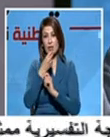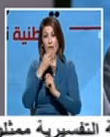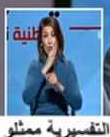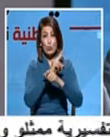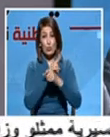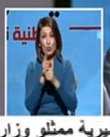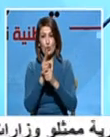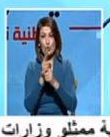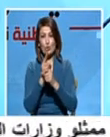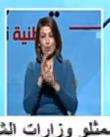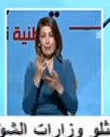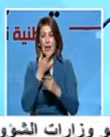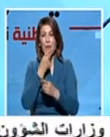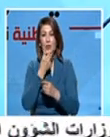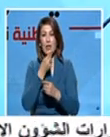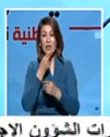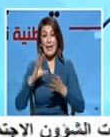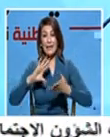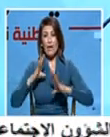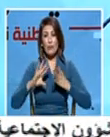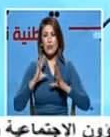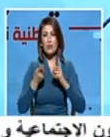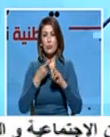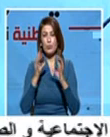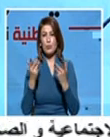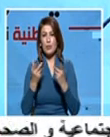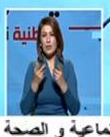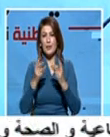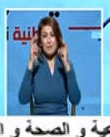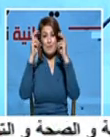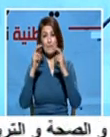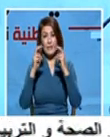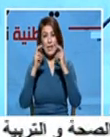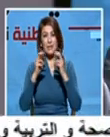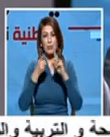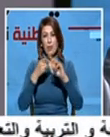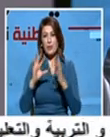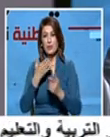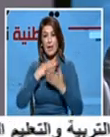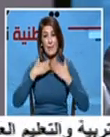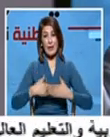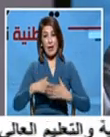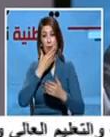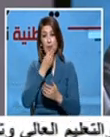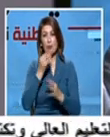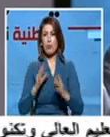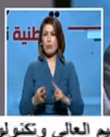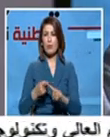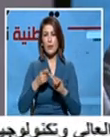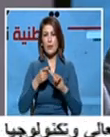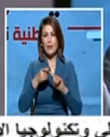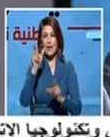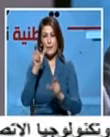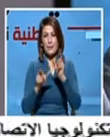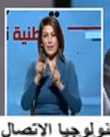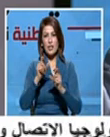شنو فيه؟ نون ستيرويدا، نخافوا منهم في الايام خاطر يهبطوا المناعه. مش خاطر يهبطوا، خاطر لاحظوا في الدراسات خاصه في